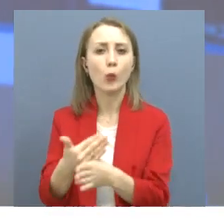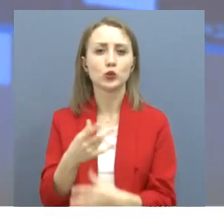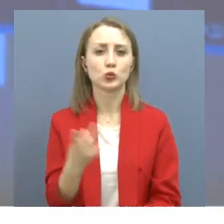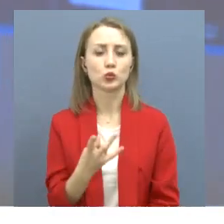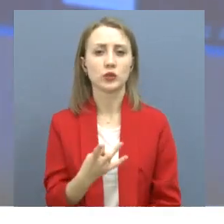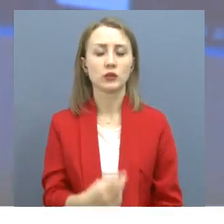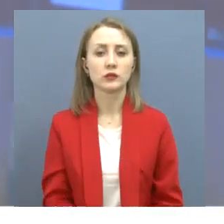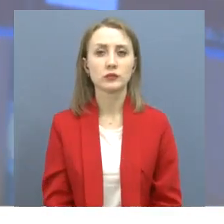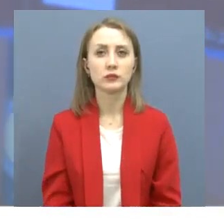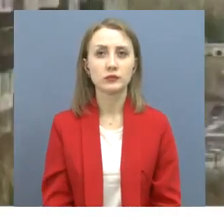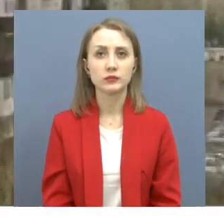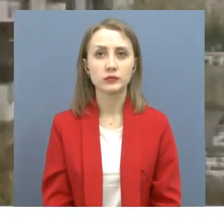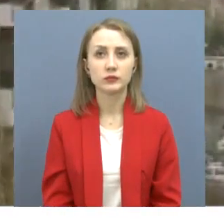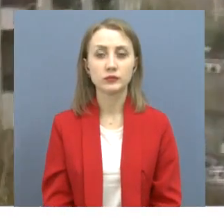Хорошо?